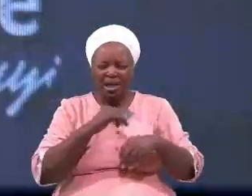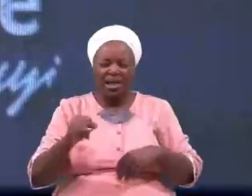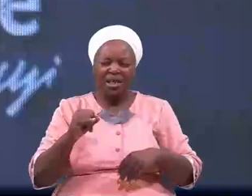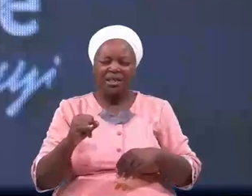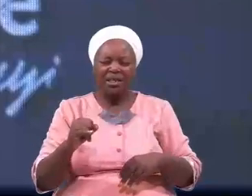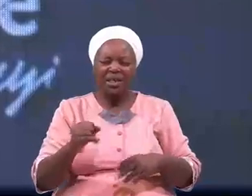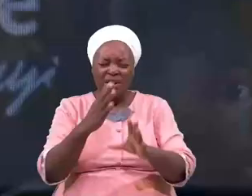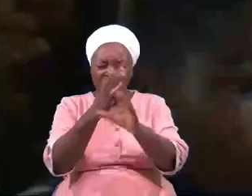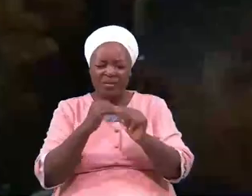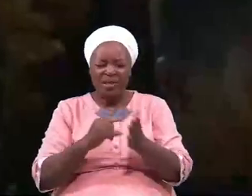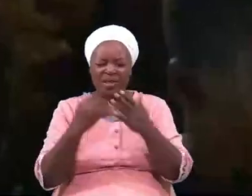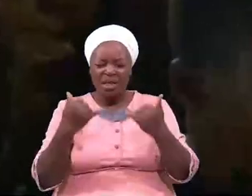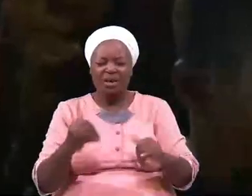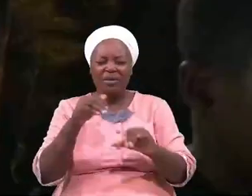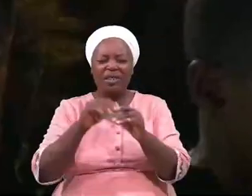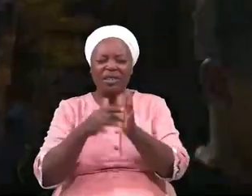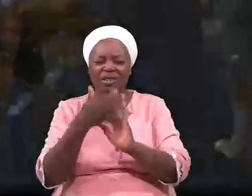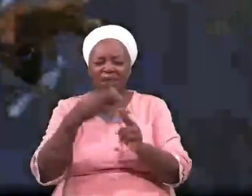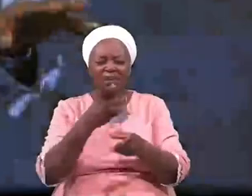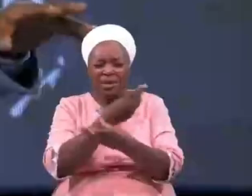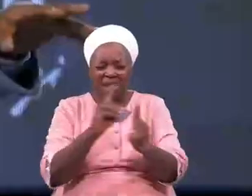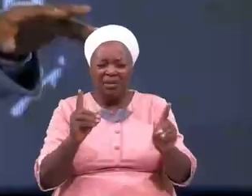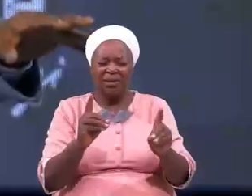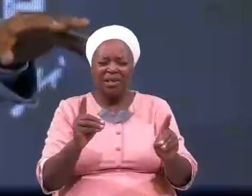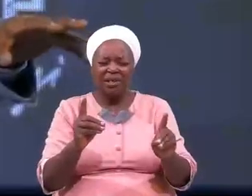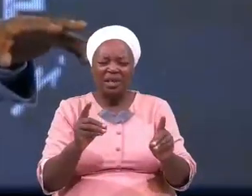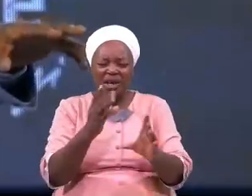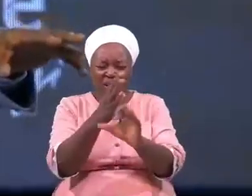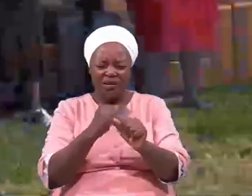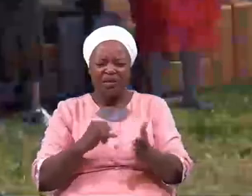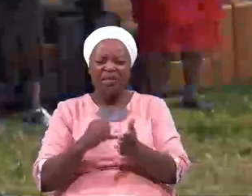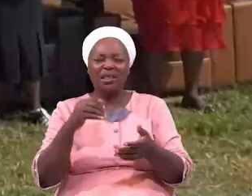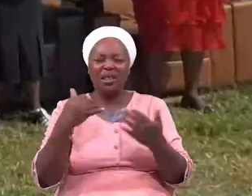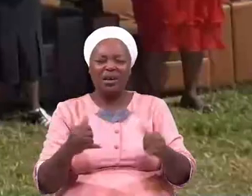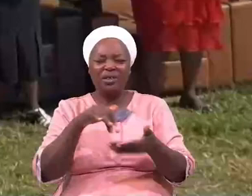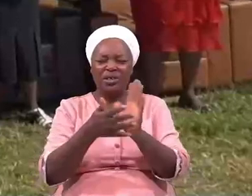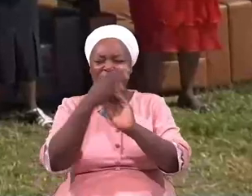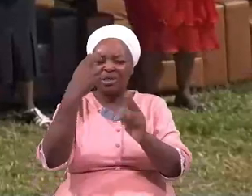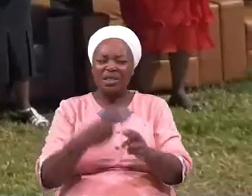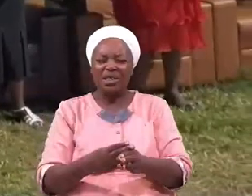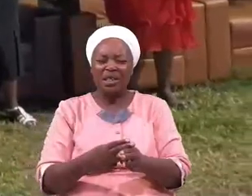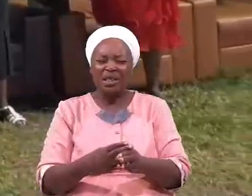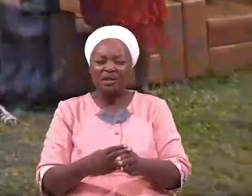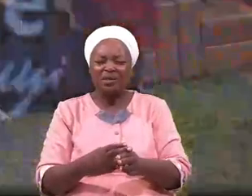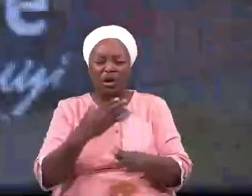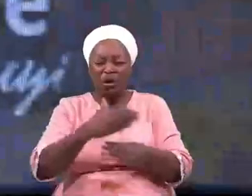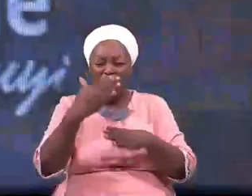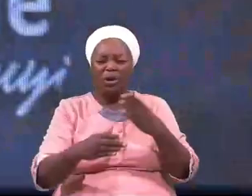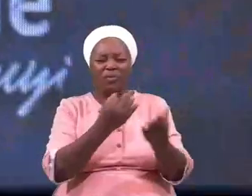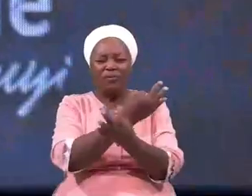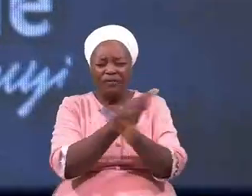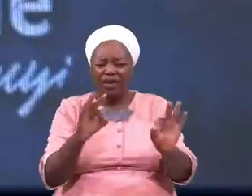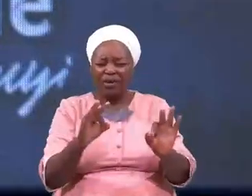guérison. Recevez-la maintenant. La délivrance. Recevez-la maintenant. La